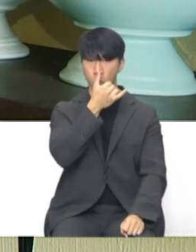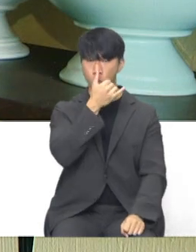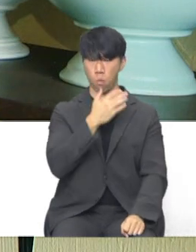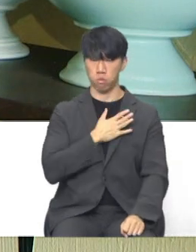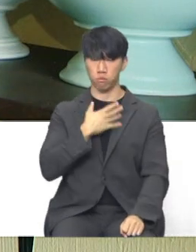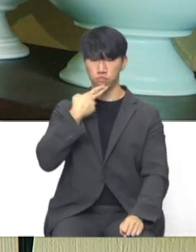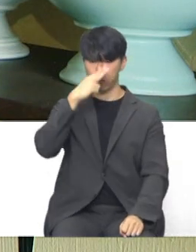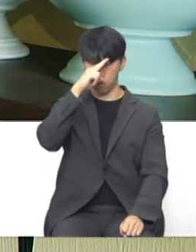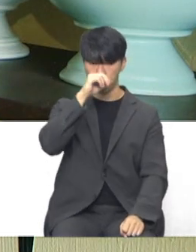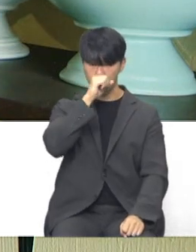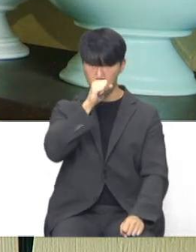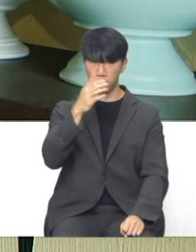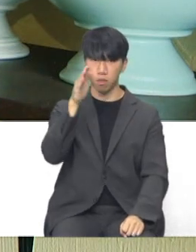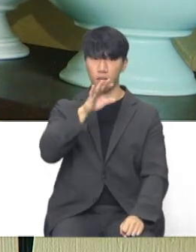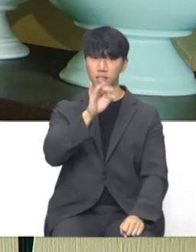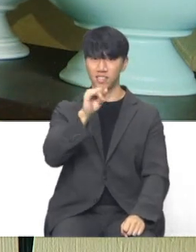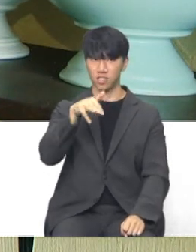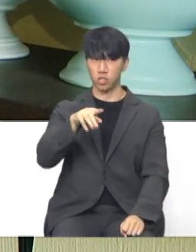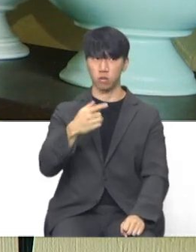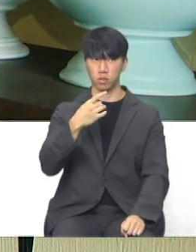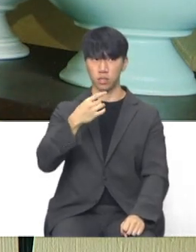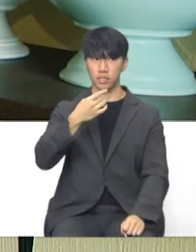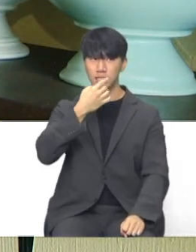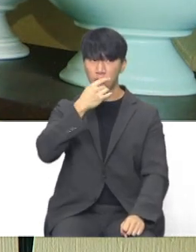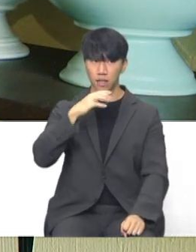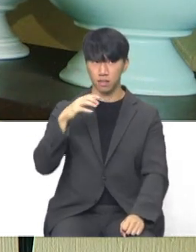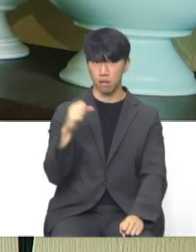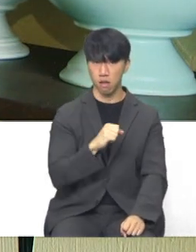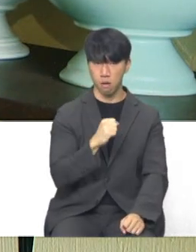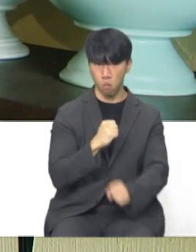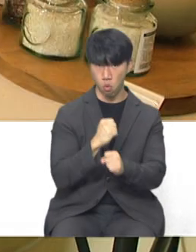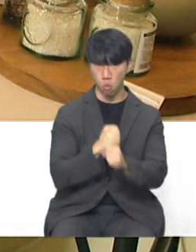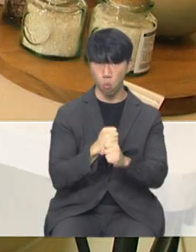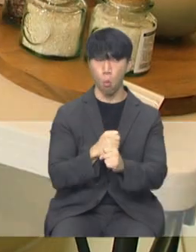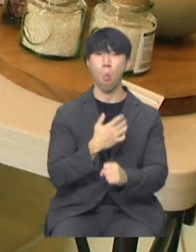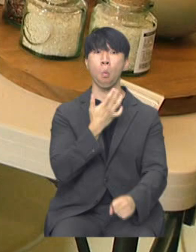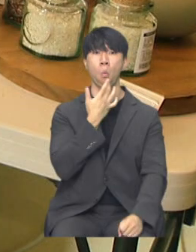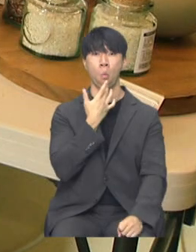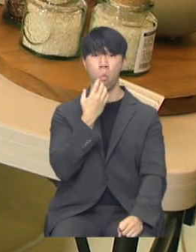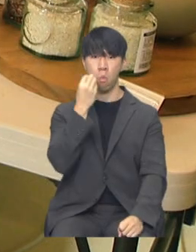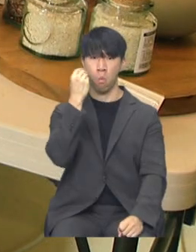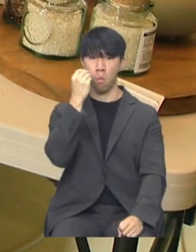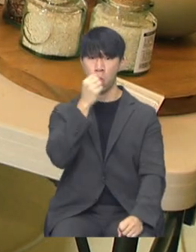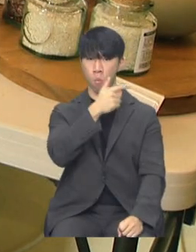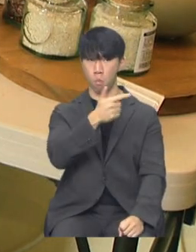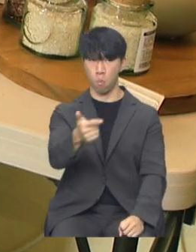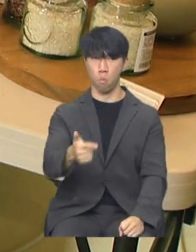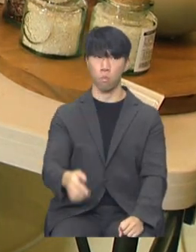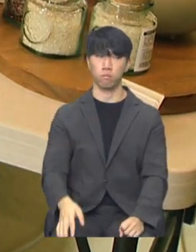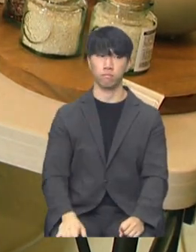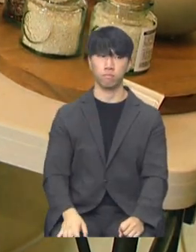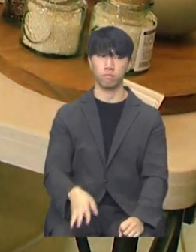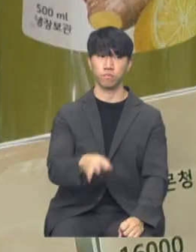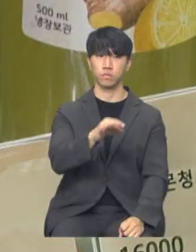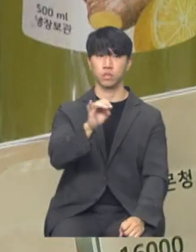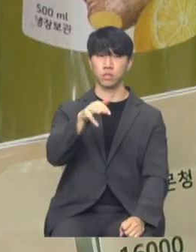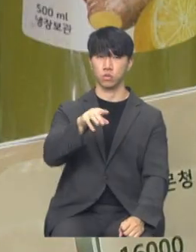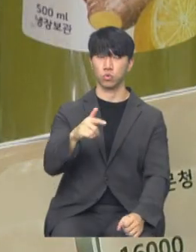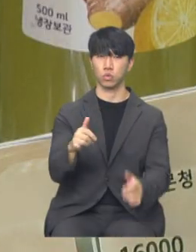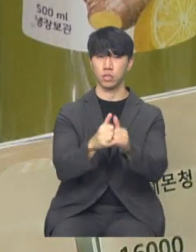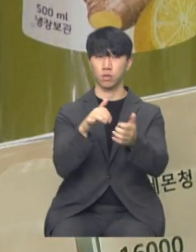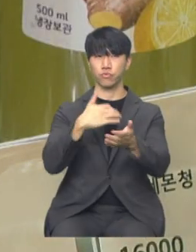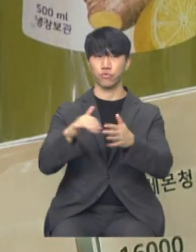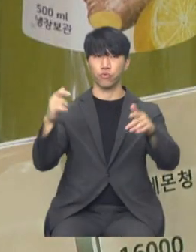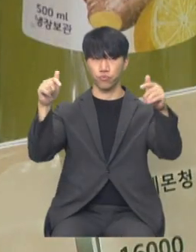이천 쌀로 효소를 해가지고 만들었다고 하니까 신기하기도 하고. 이천 지역도 농촌 인구가 계속해 감소하는